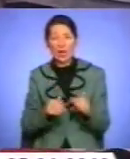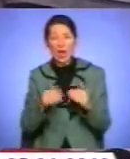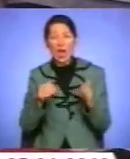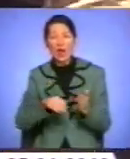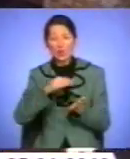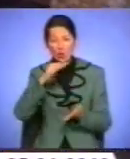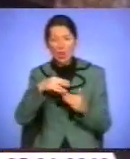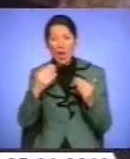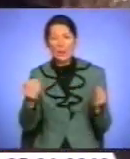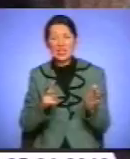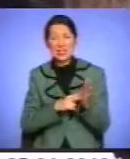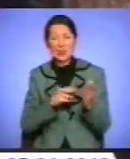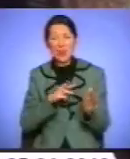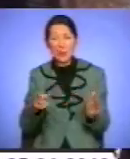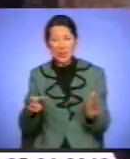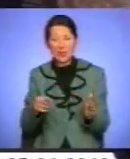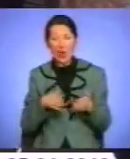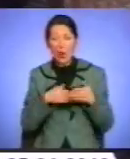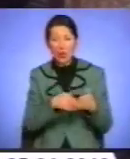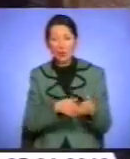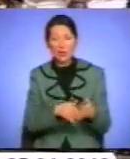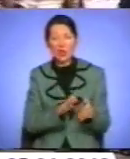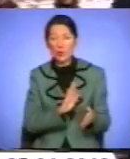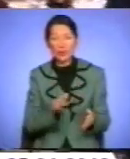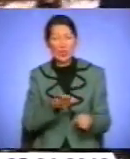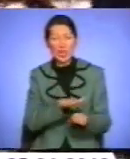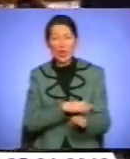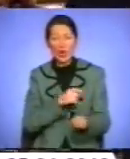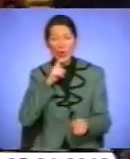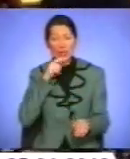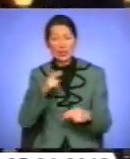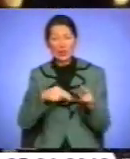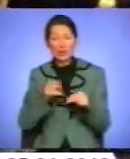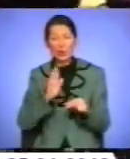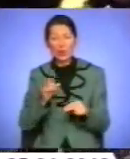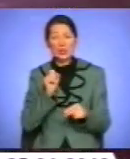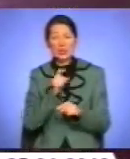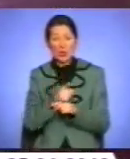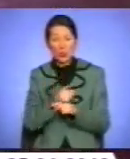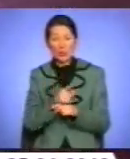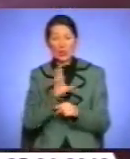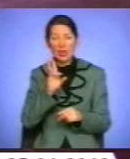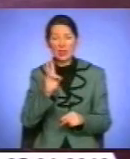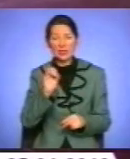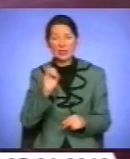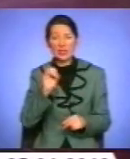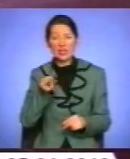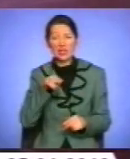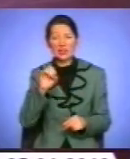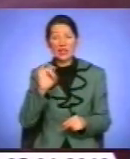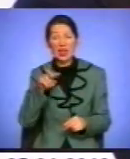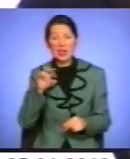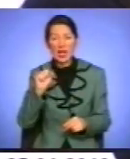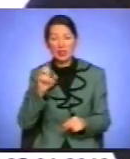7 метрів. Та кораблі затримуються ненадовго в Україні, адже будівництво відбувалося на замовлення нідерландської та норвезької